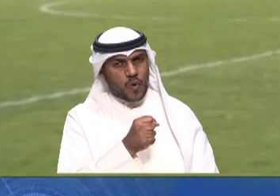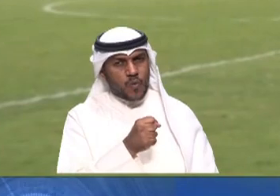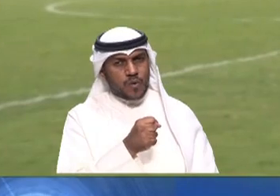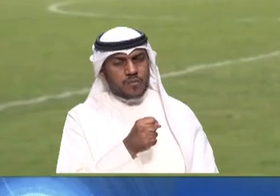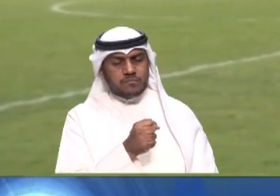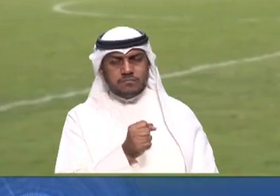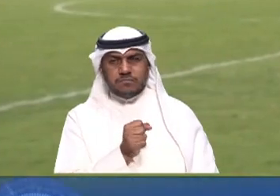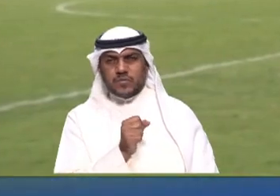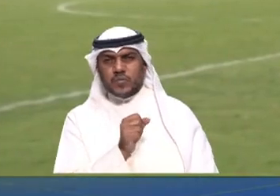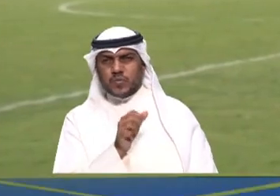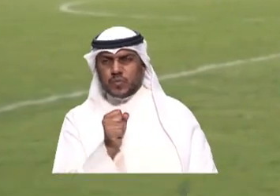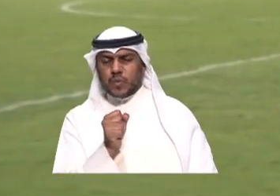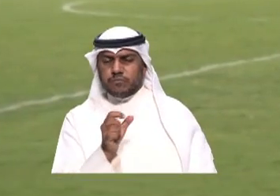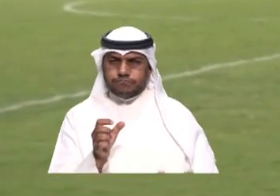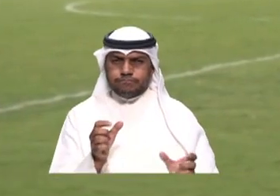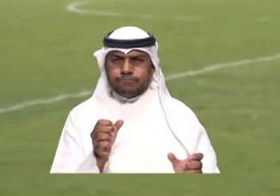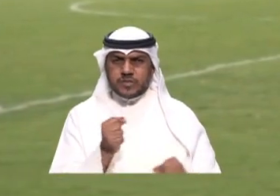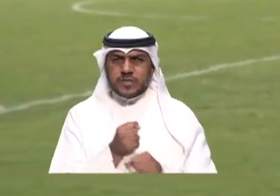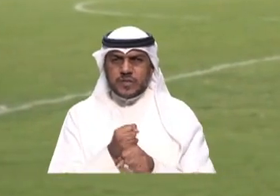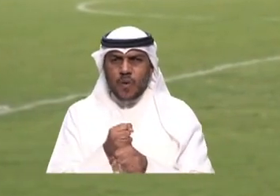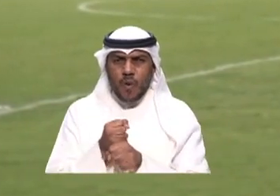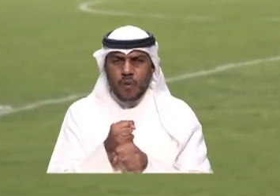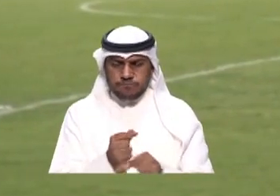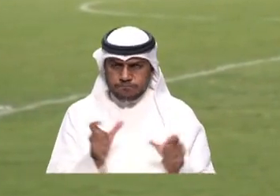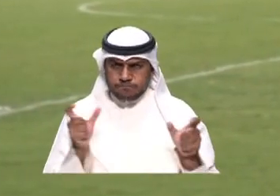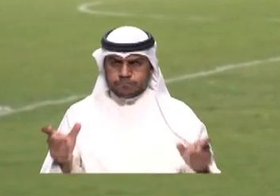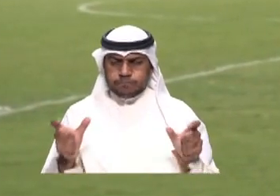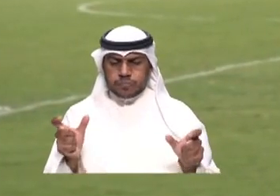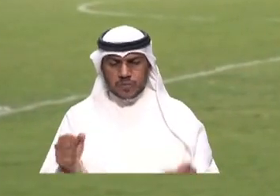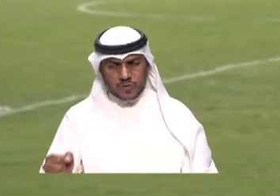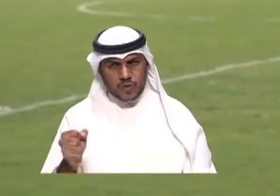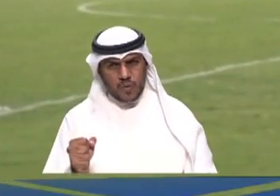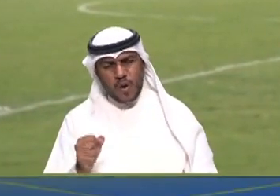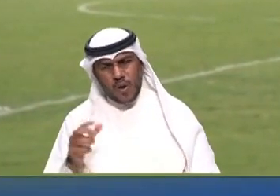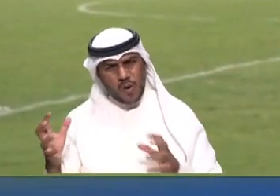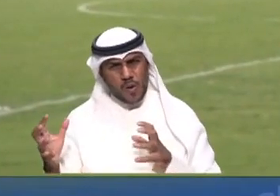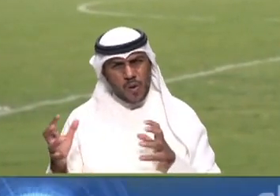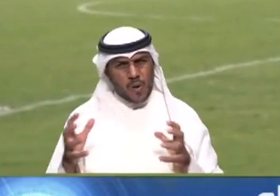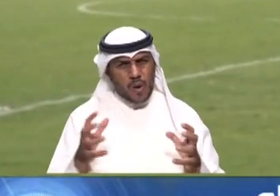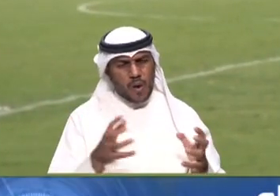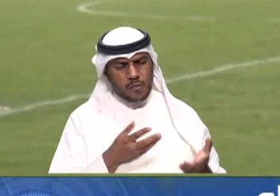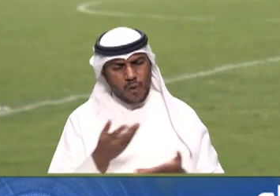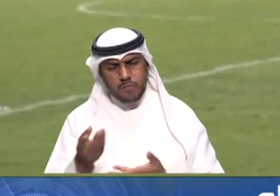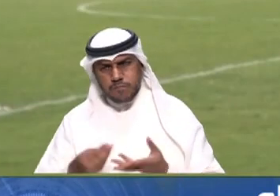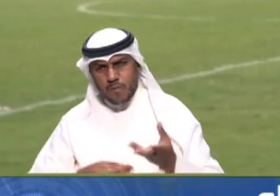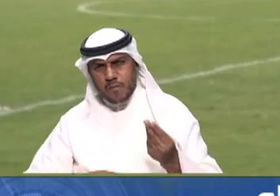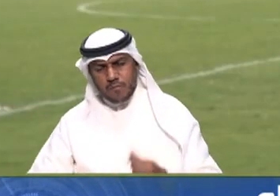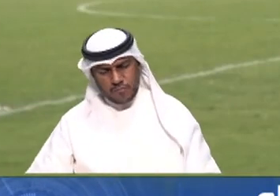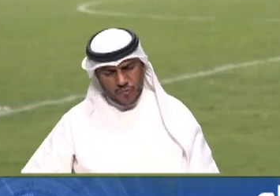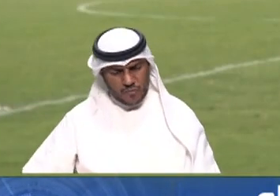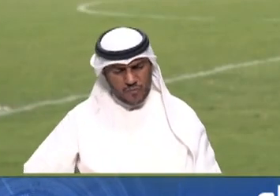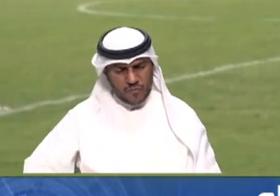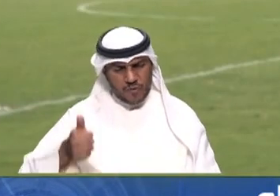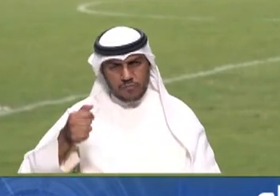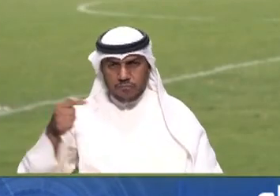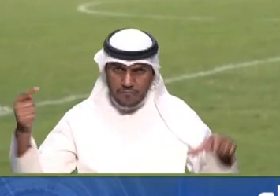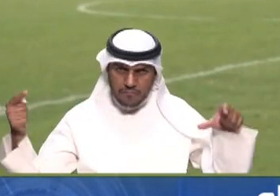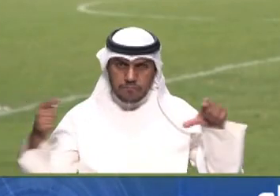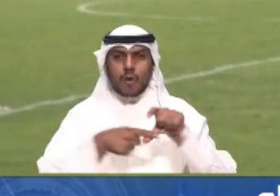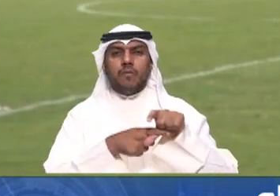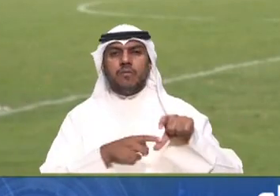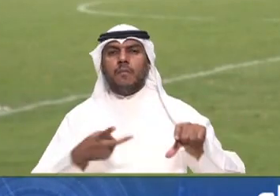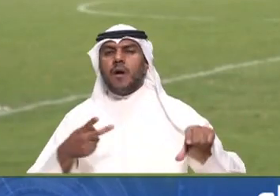على 25 دقيقة أو 20 دقيقة، ممكن كان في جدال بس الأمانة قدرنا احنا نخلص المباراة من الشوط الأول. هذا أهم شيء